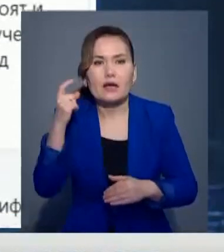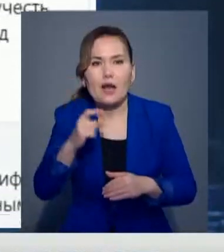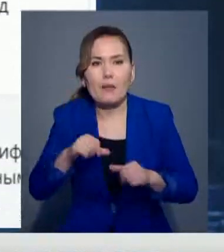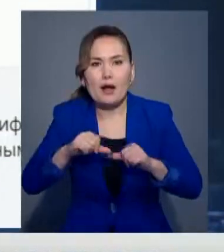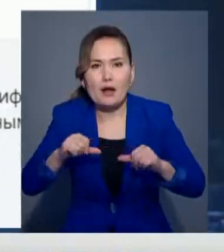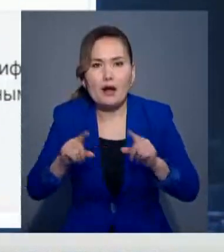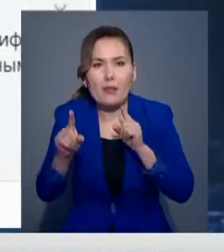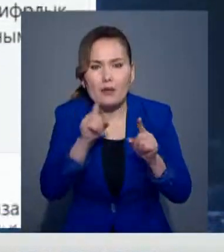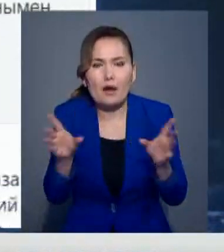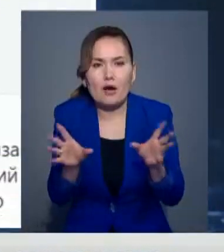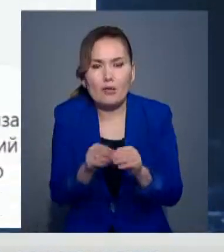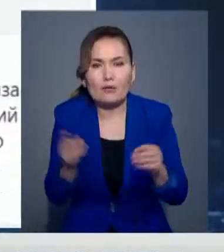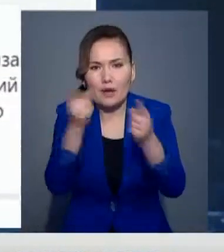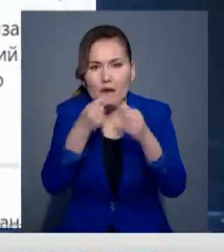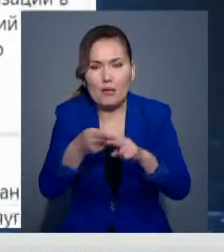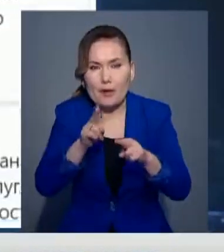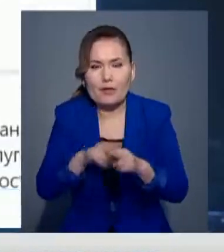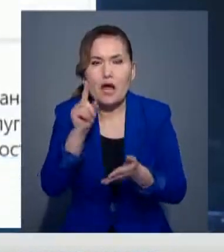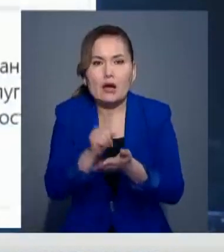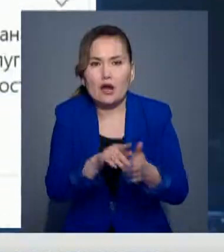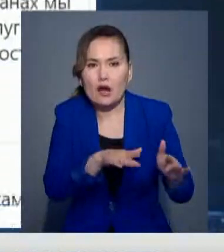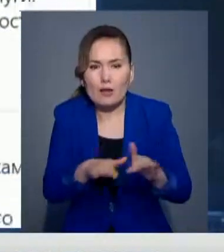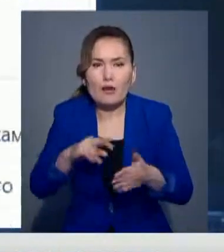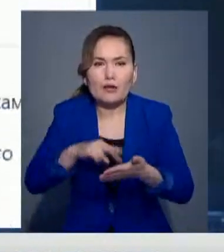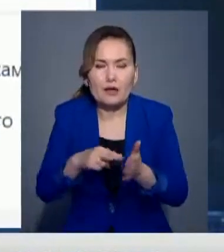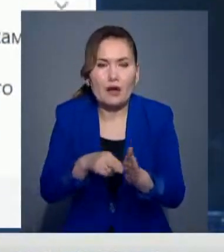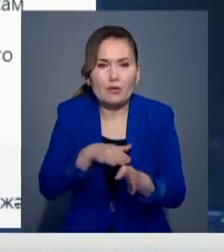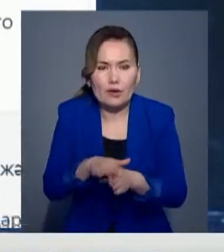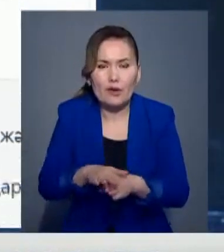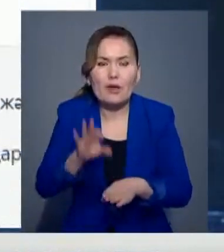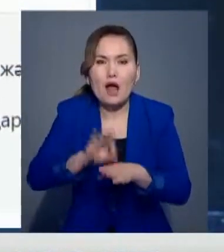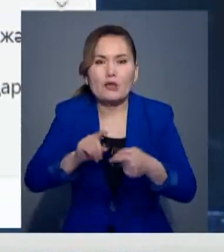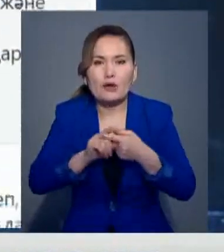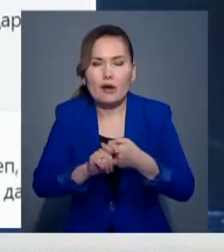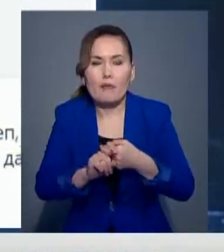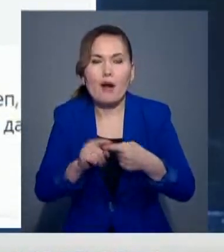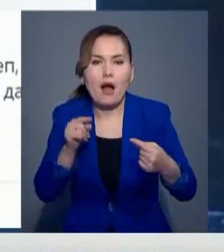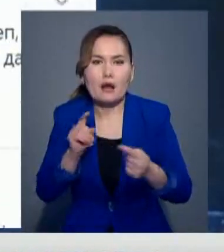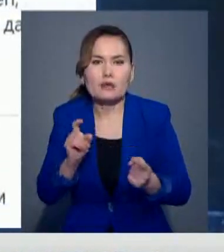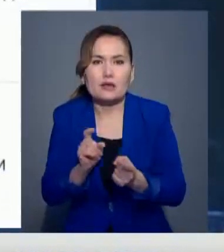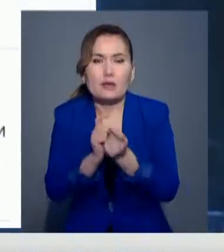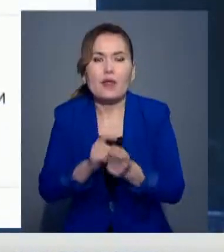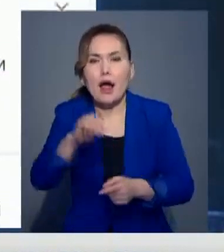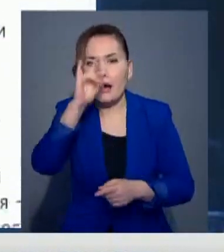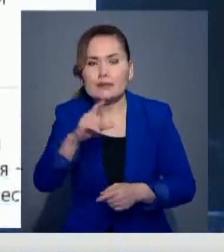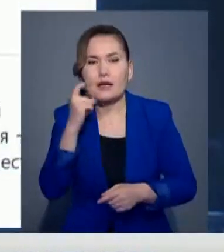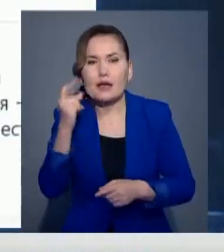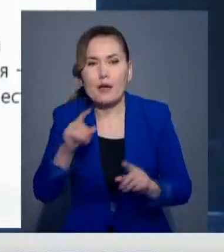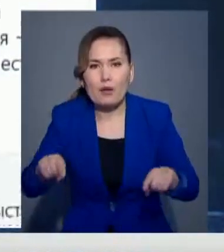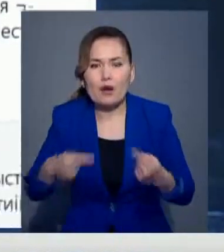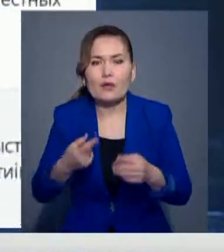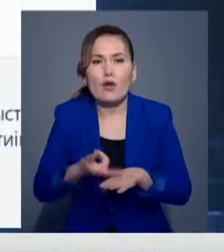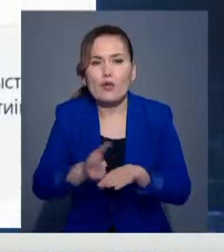бірлескен мәлімдеме жасады. Қолға алынатын тиісті шаралар індеттің таралуына қарсы күресте және ел экономикасын